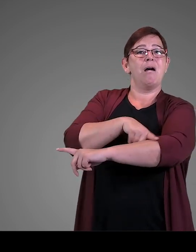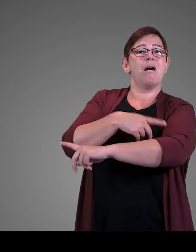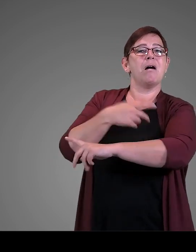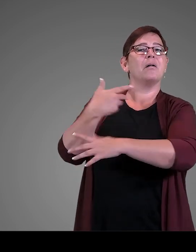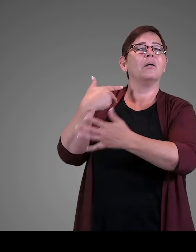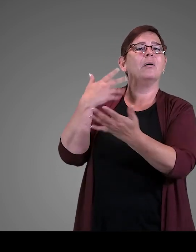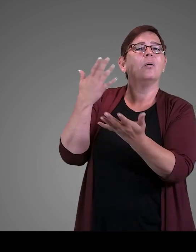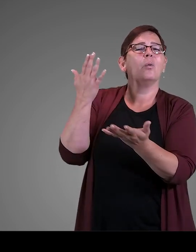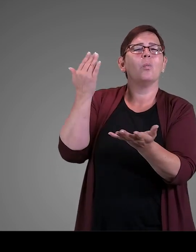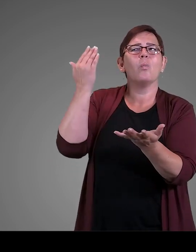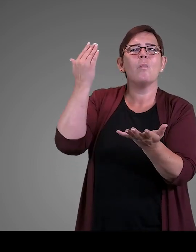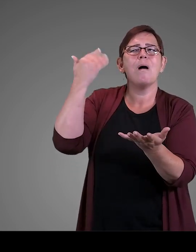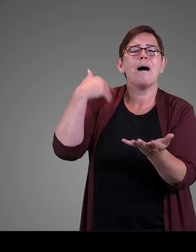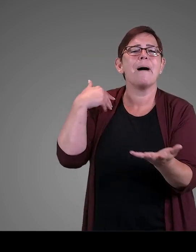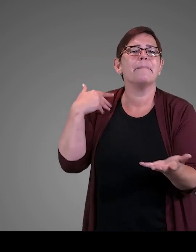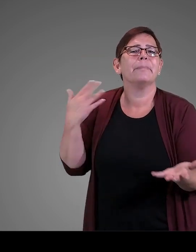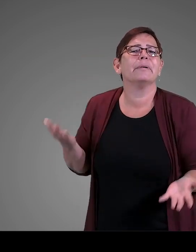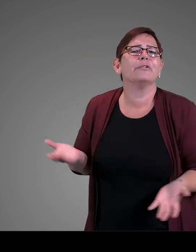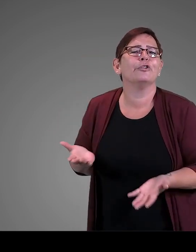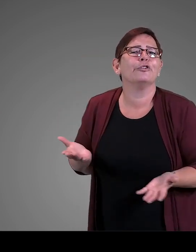Non, continue.